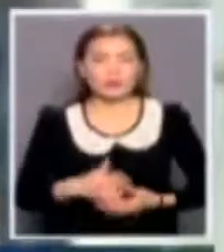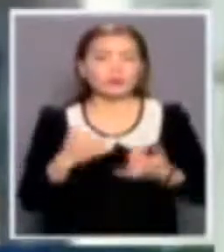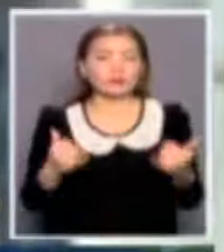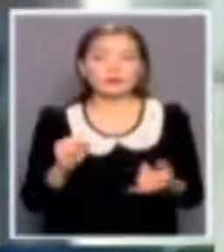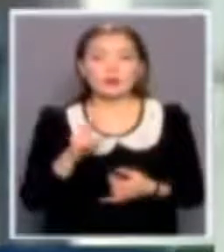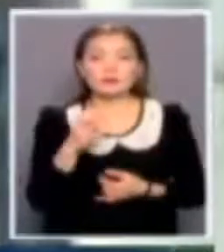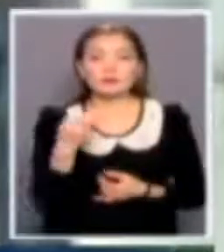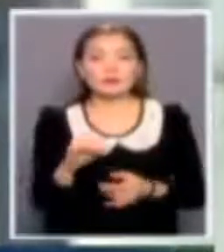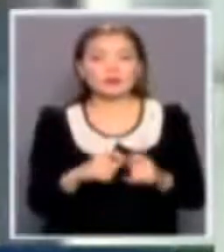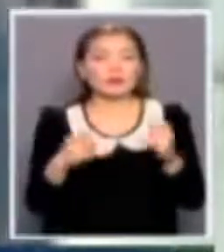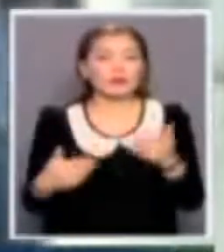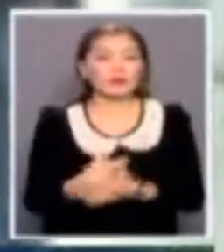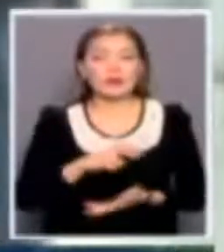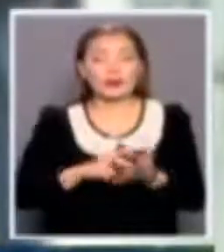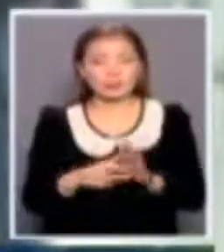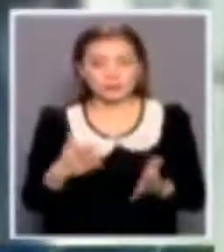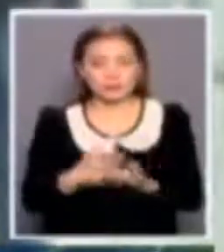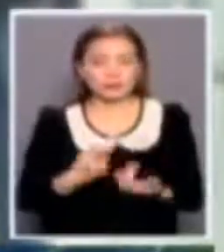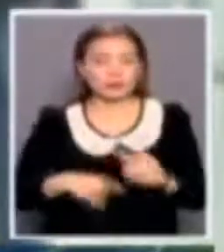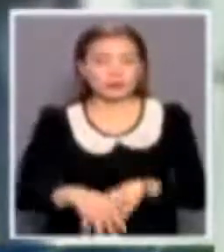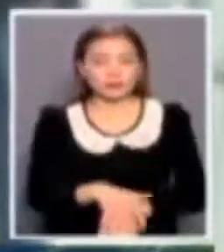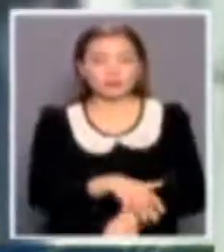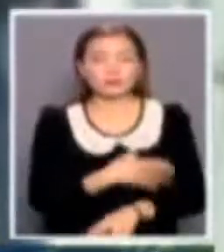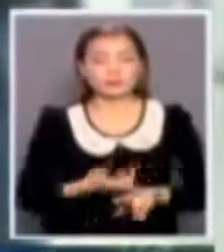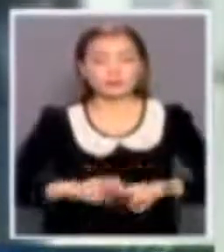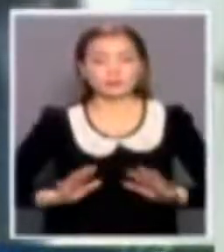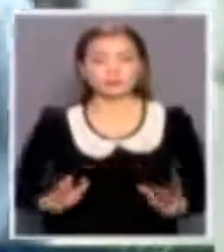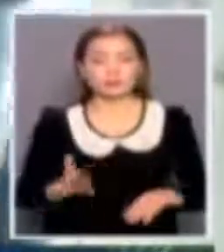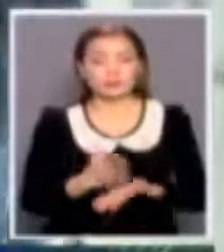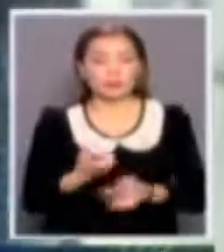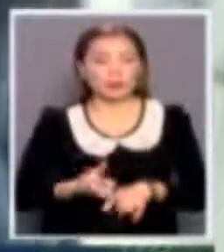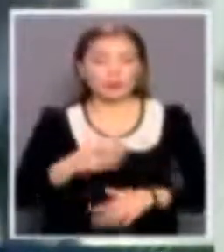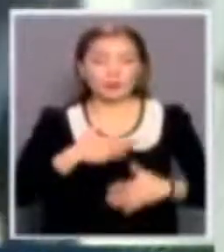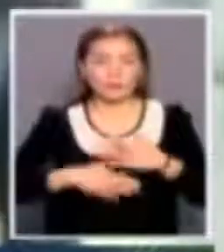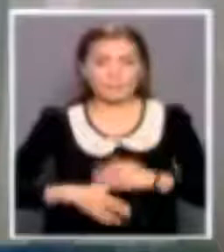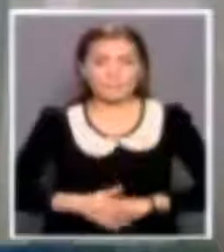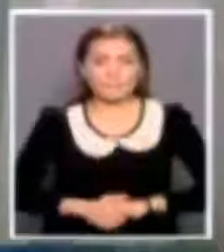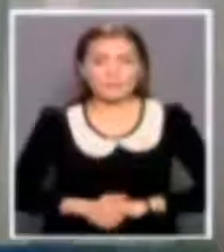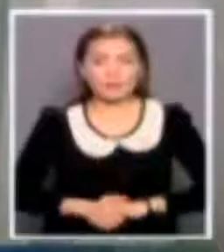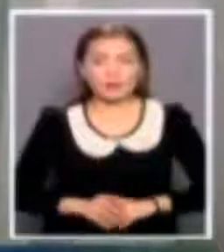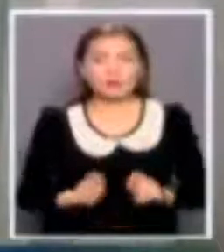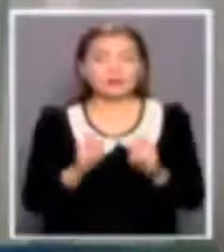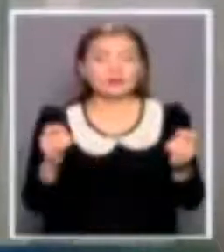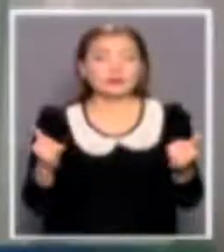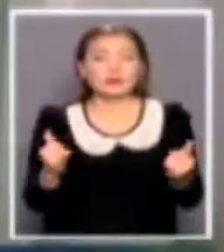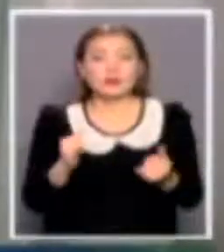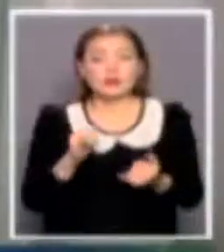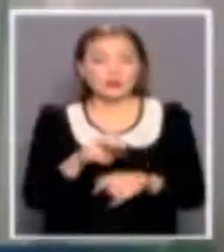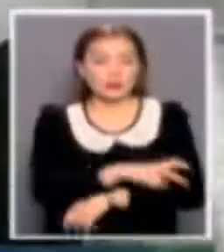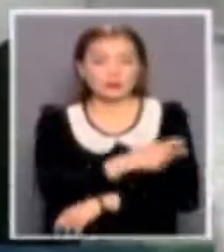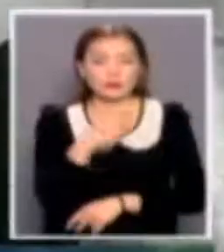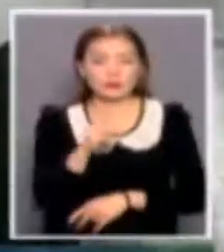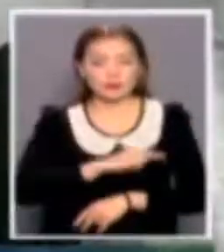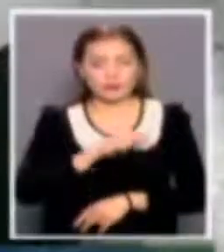Сегодня в Аксай открылась новая амбулатория. Мы долго ждали этого события. Очень рады. Отметим, что в амбулатории